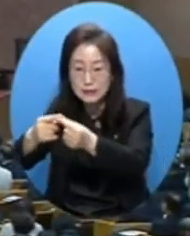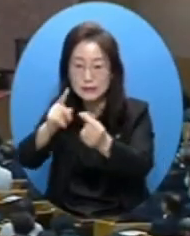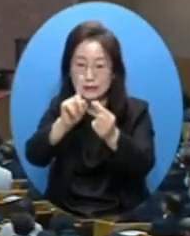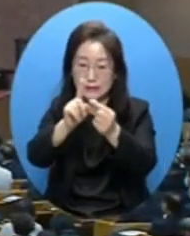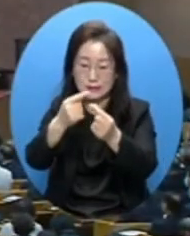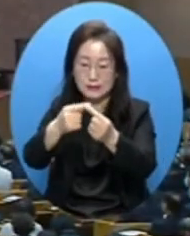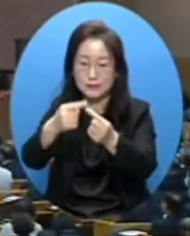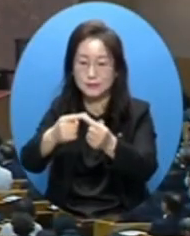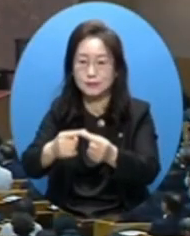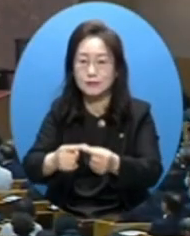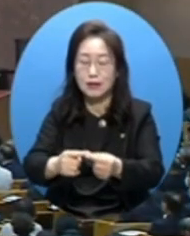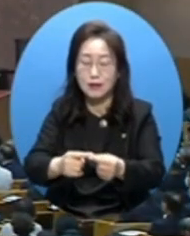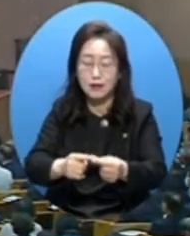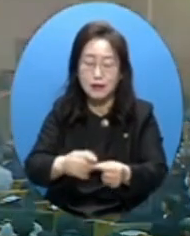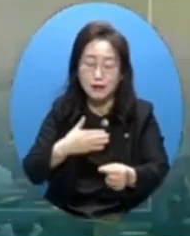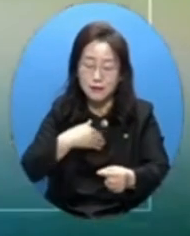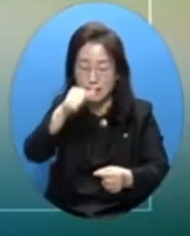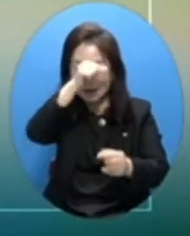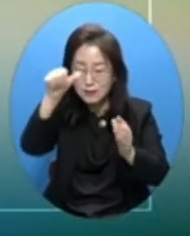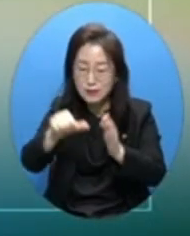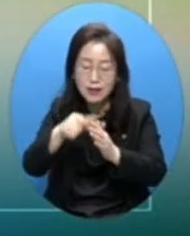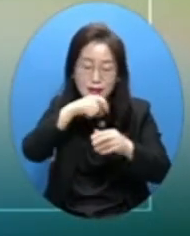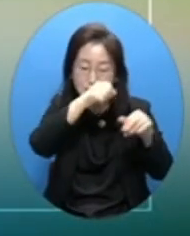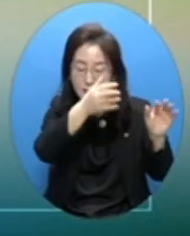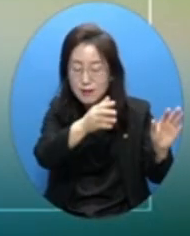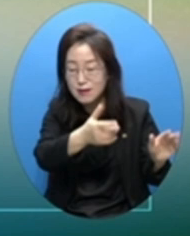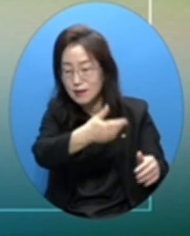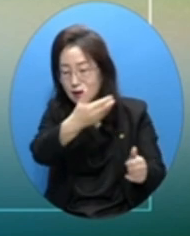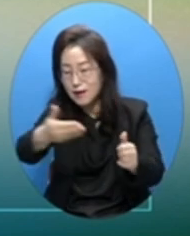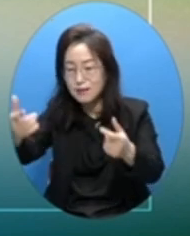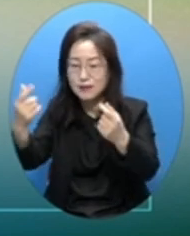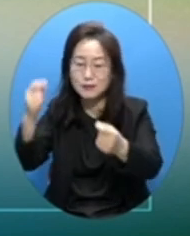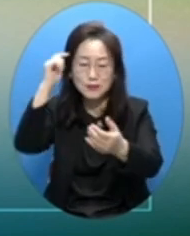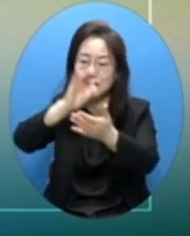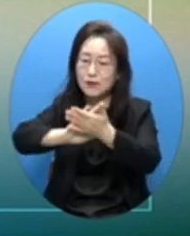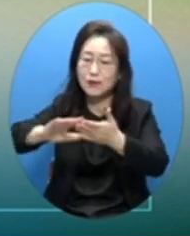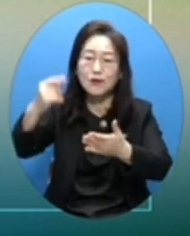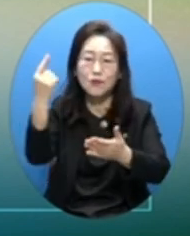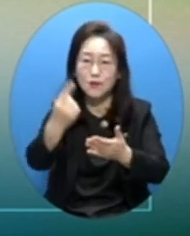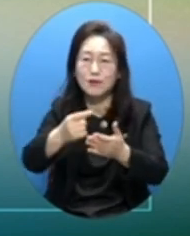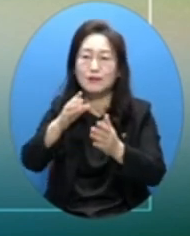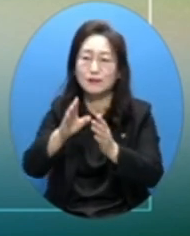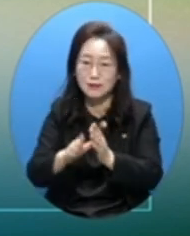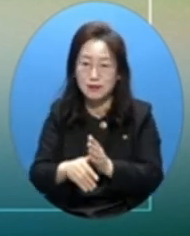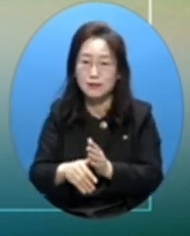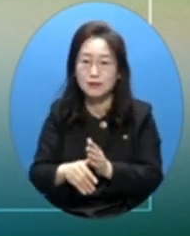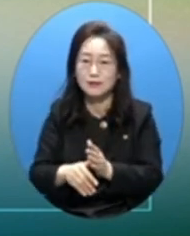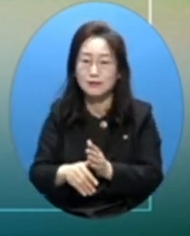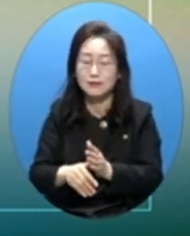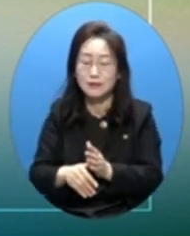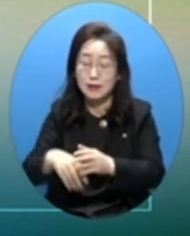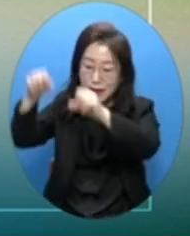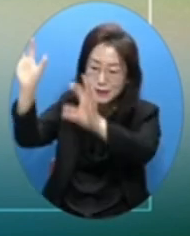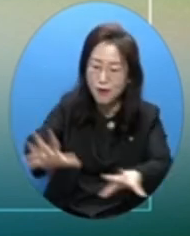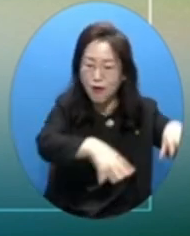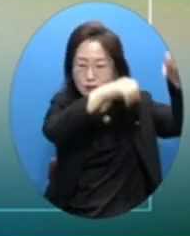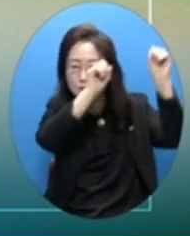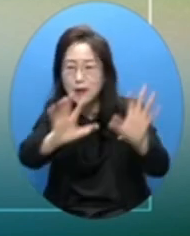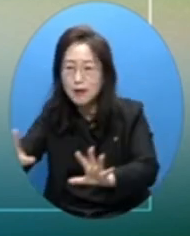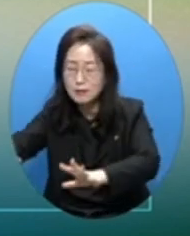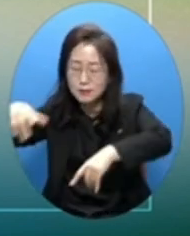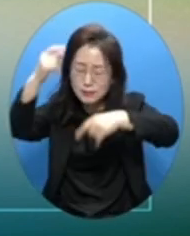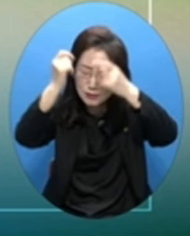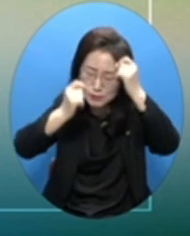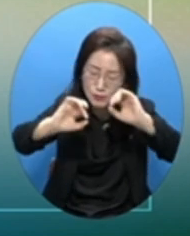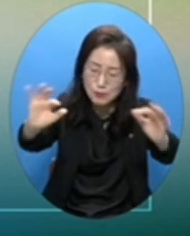내 인생길에 강같은 평화가 흘러들 때도 When peace like a river attendeth my way 거친 파도 같은 슬픔이